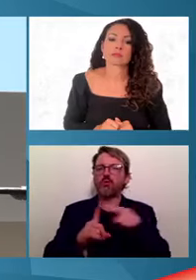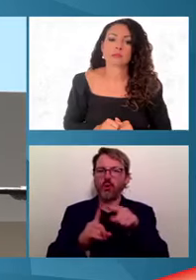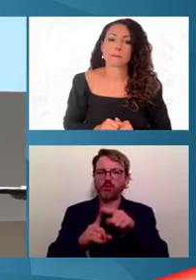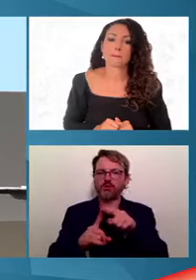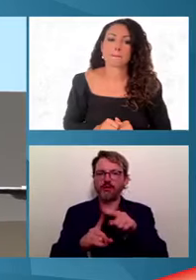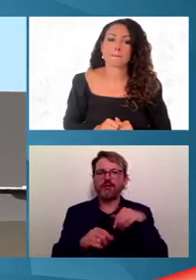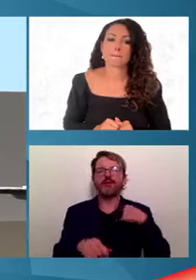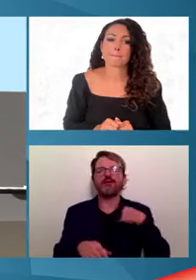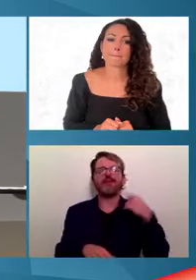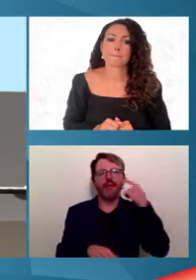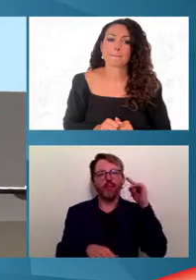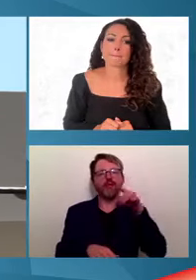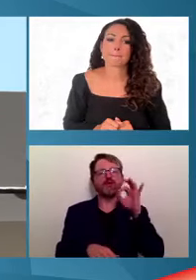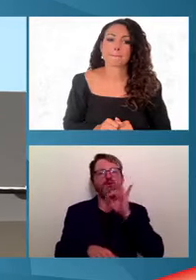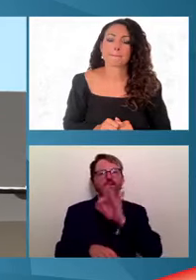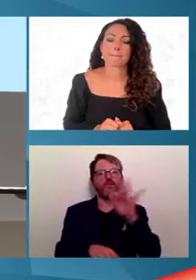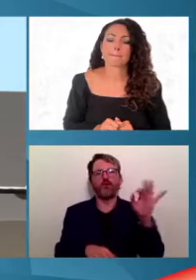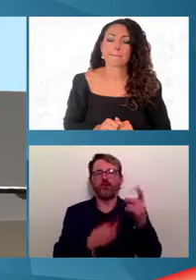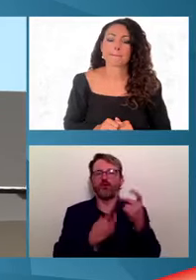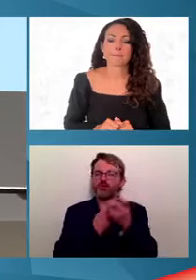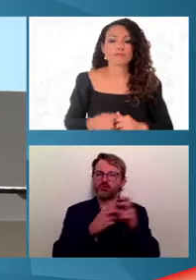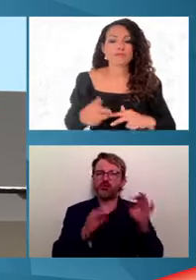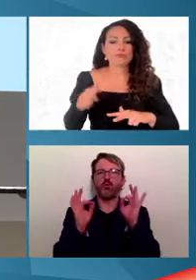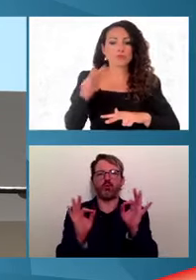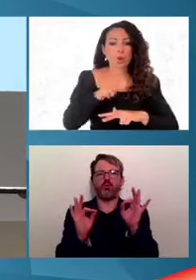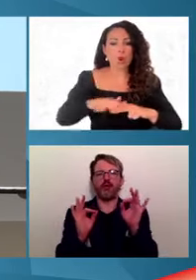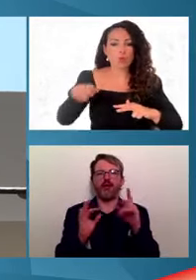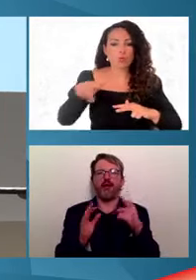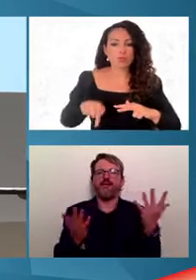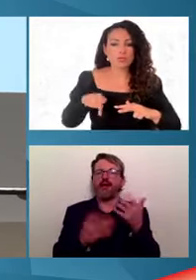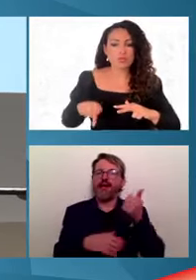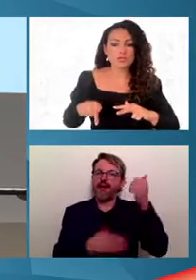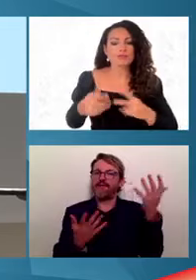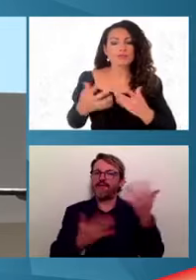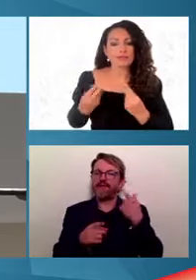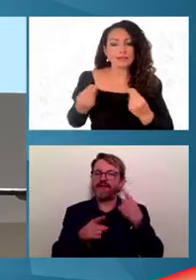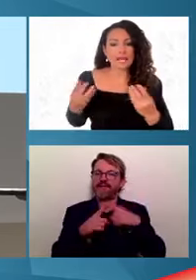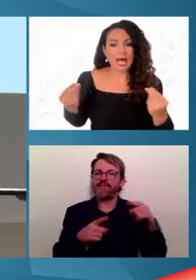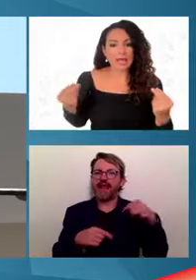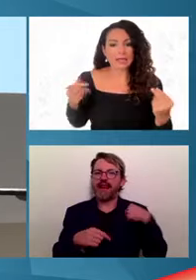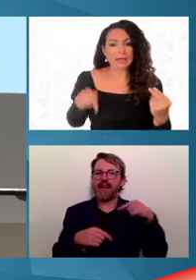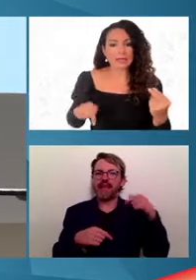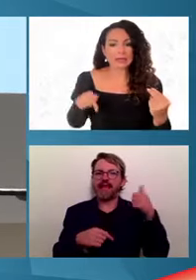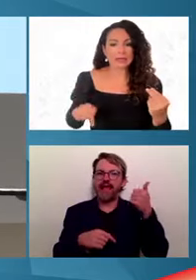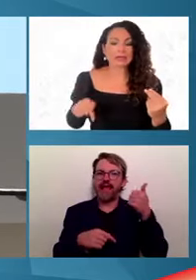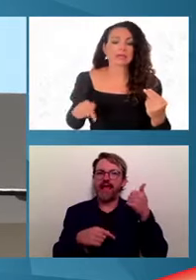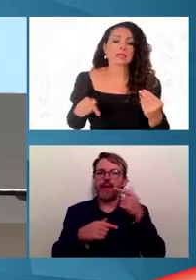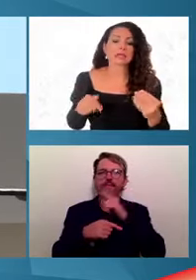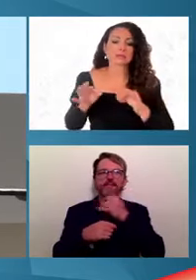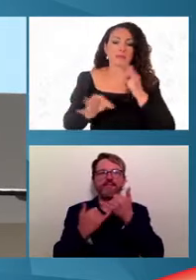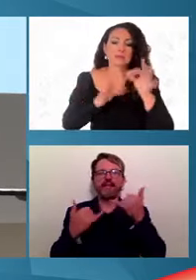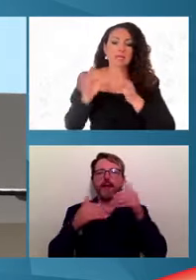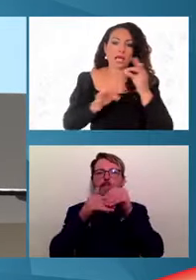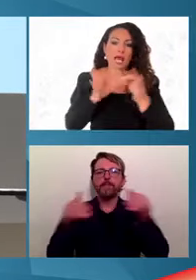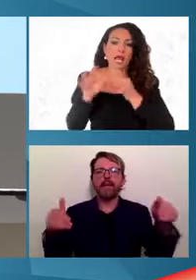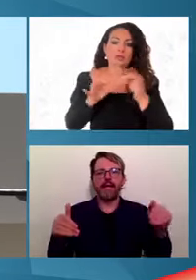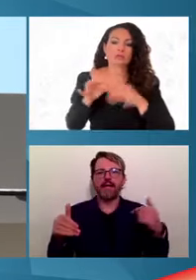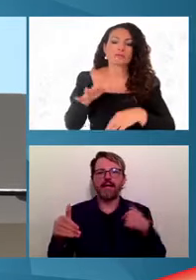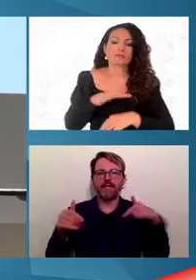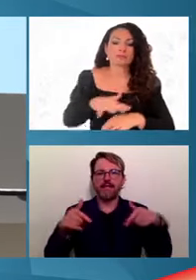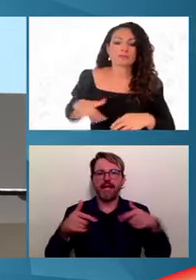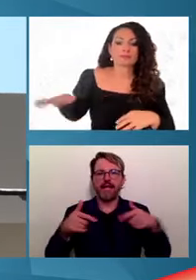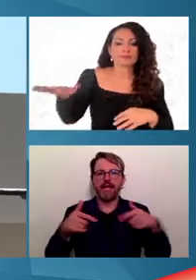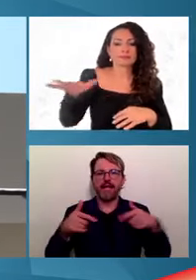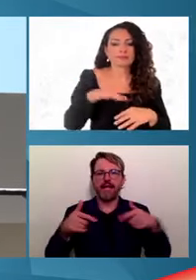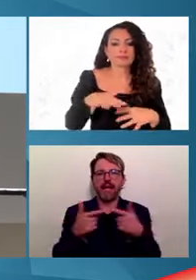Südtirolern gut, denn eines, was wir nicht haben, bei all dem vielen, was wir haben, ist die Begrenztheit unseres Landes. Und